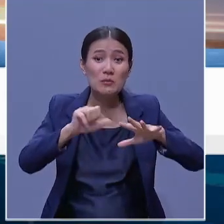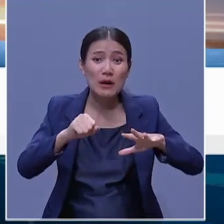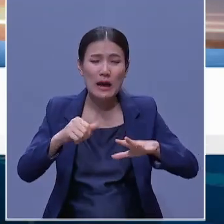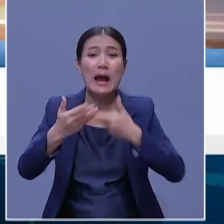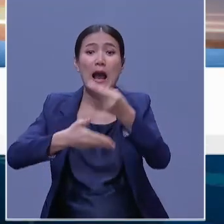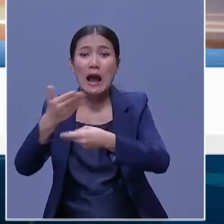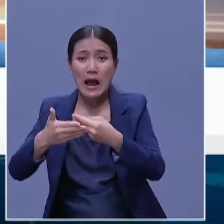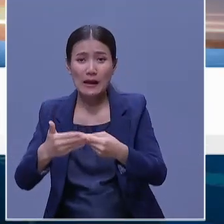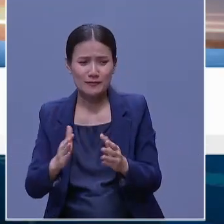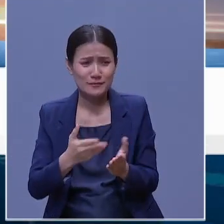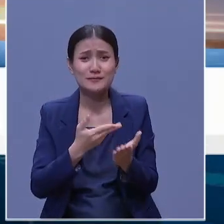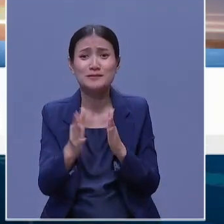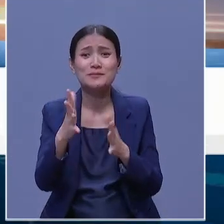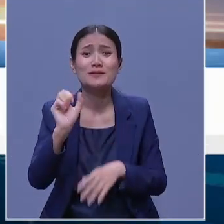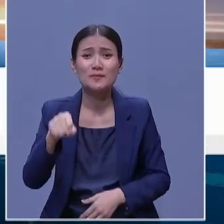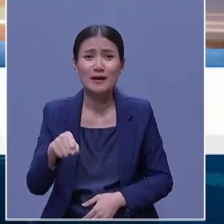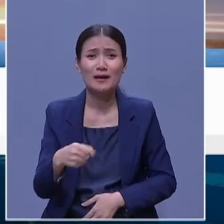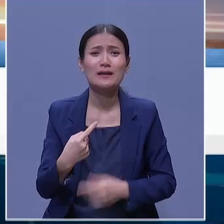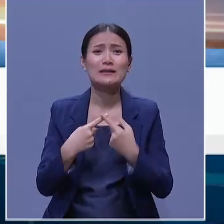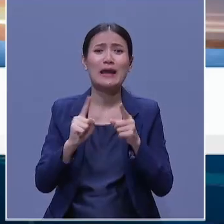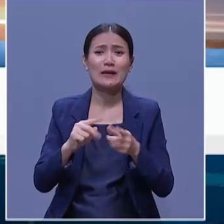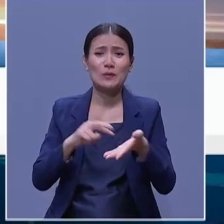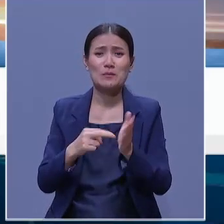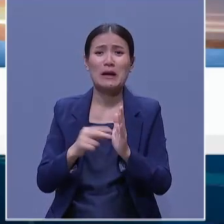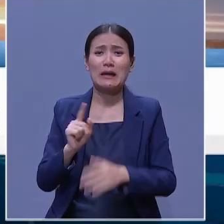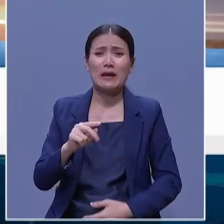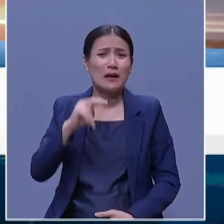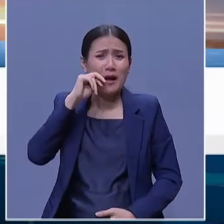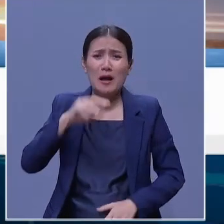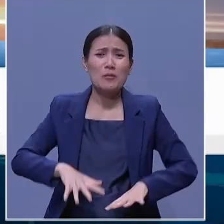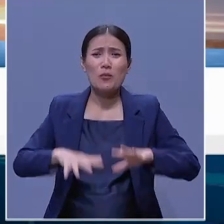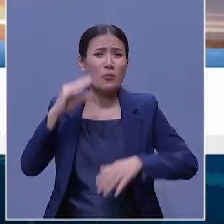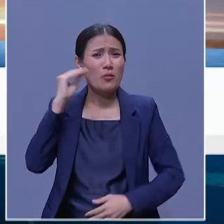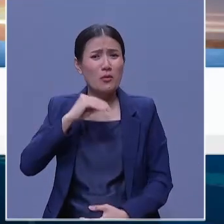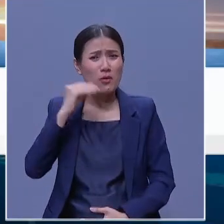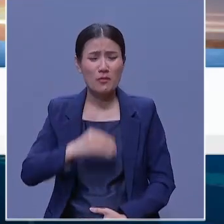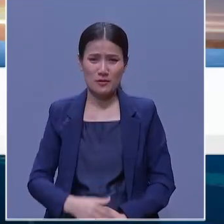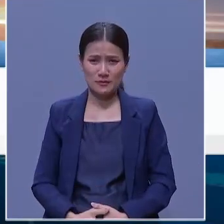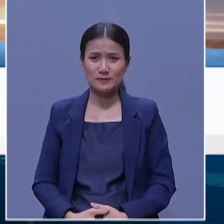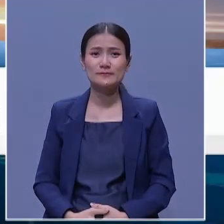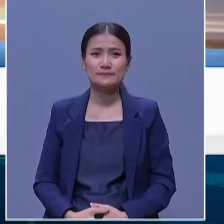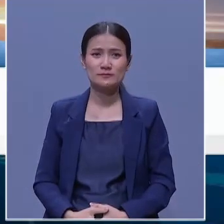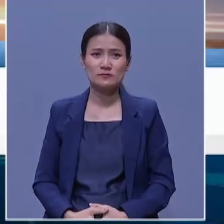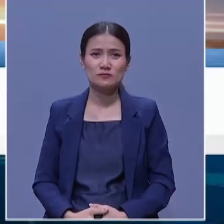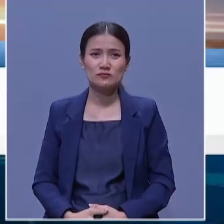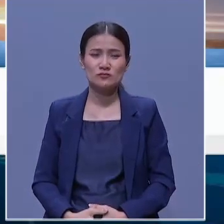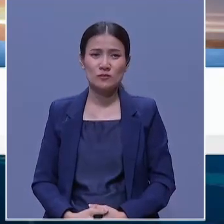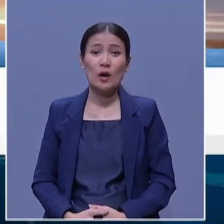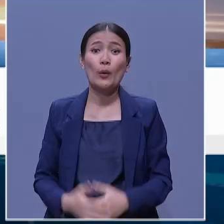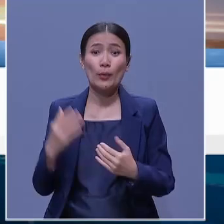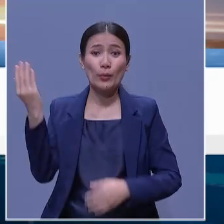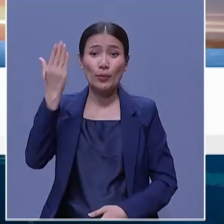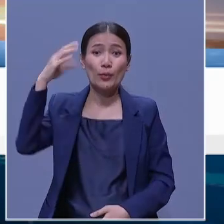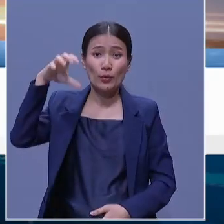แต่มันก็สะท้อนให้เห็นนะว่ายังคงท่วมอยู่ทุกปีจริง ๆให้กำลังใจ อุตุนิยมวิทยานะคะพยากรณ์อากาศระหว่างวัน